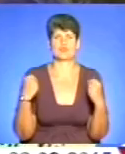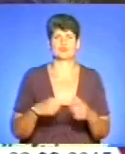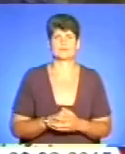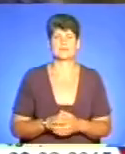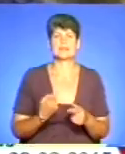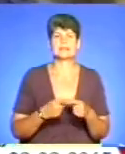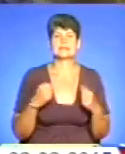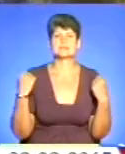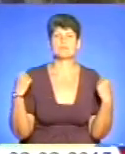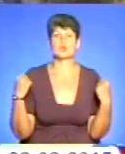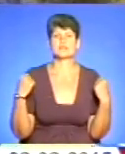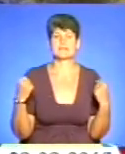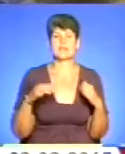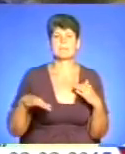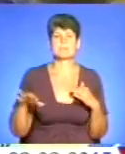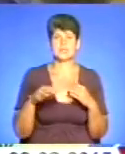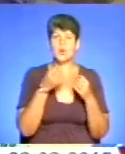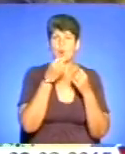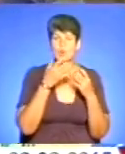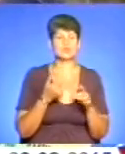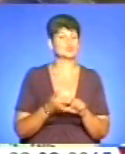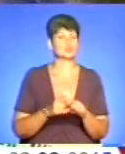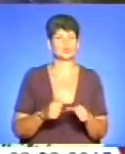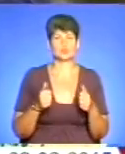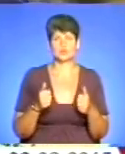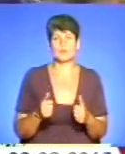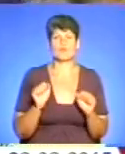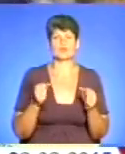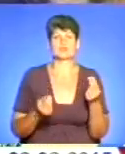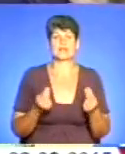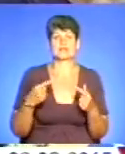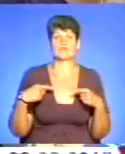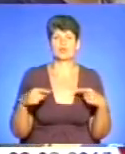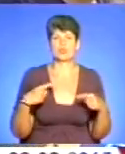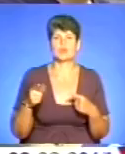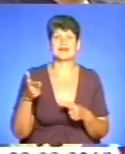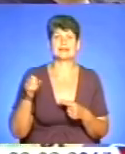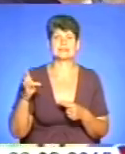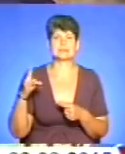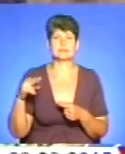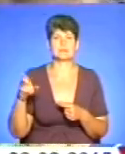Цей спортивний майданчик хороший дуже. Тут можуть грати і в футбол, і в гандбол.